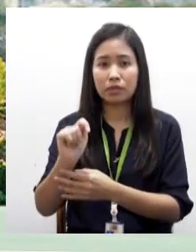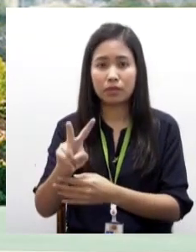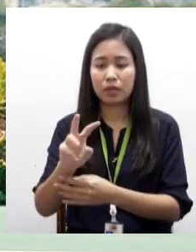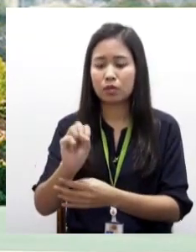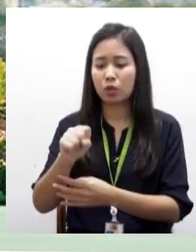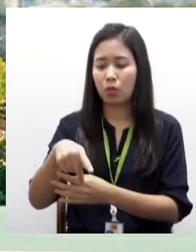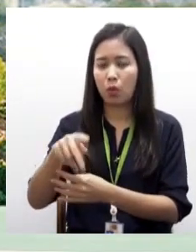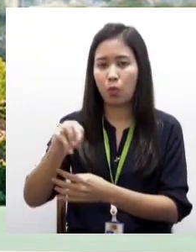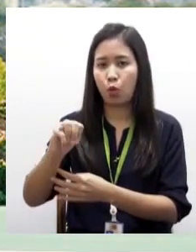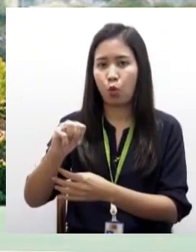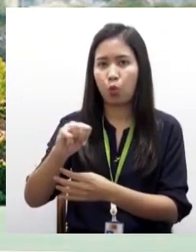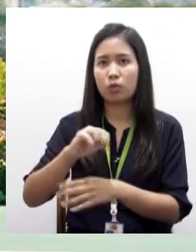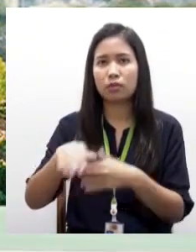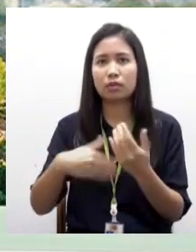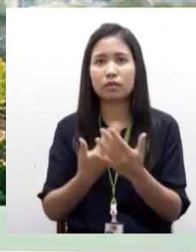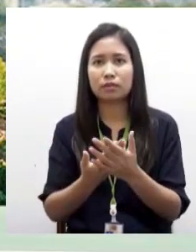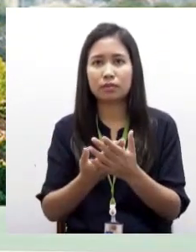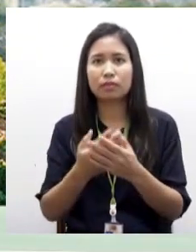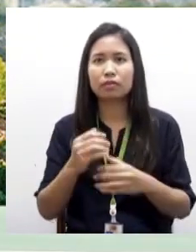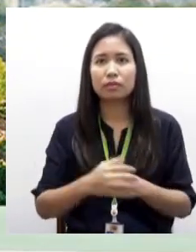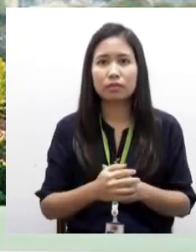กดนะครับซึ่งข้อมูลทั้งหมดรอได้รับการรายงานมาจากสำนักงานเขตพื้นที่การศึกษานะครับทั้งในส่วนของสำนักงานเขตพื้นที่การศึกษาประถมศึกษานะครับในประเทศพื้นที่นะครับแล้วก็สำนักงานก็ต้องการการศึกษาในส่วนของมัธยมศึกษาจำนวน1เขตพื้นที่นะครับทางรายการพุธเช้าข่าวสพฐเองเป็นกำลังใจให้กับทุกท่านครับช่วยกันในส่วนของการที่ดูแลตนเองนะครับหาอยู่บ้านนะครับอยุดเชื้อเพื่อชาตินะครับแล้วก็จะทำให้เราเข้าสู่ภาวะปกติได้เร็วขึ้น